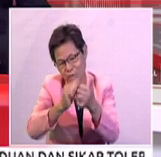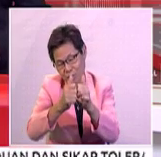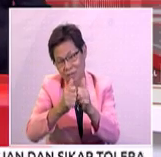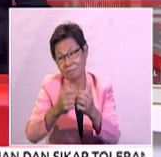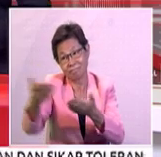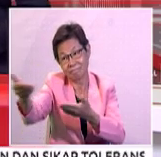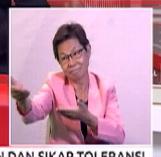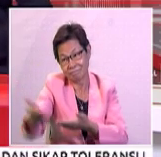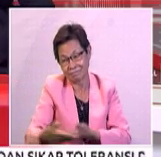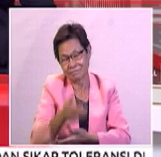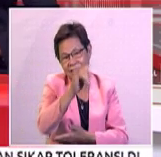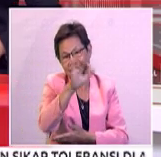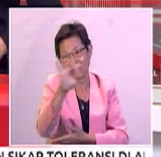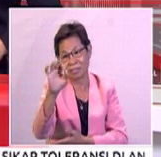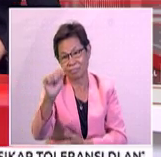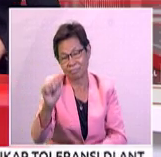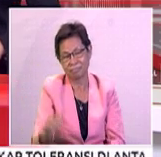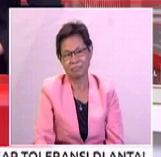Silakan, Ifah.